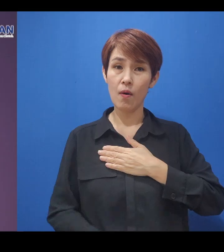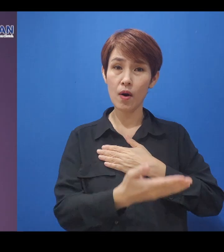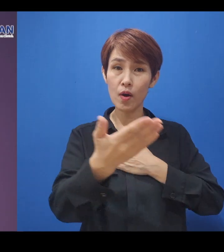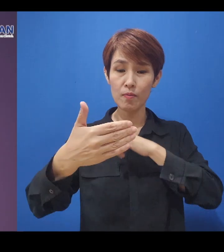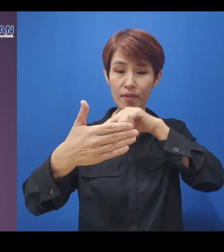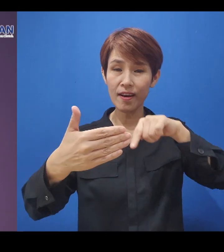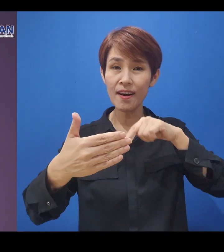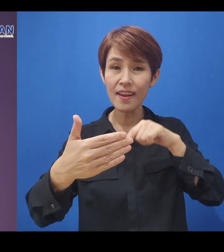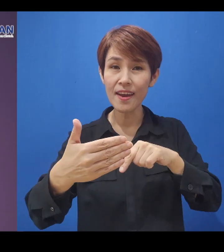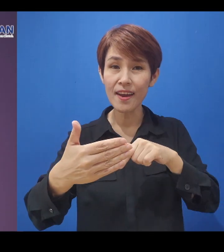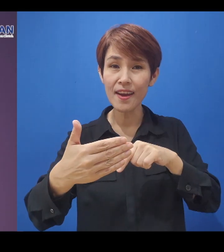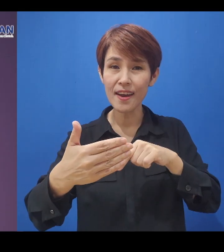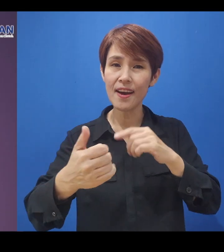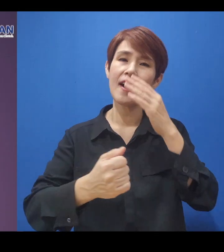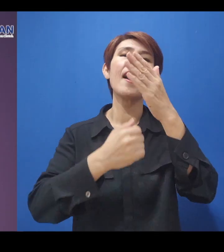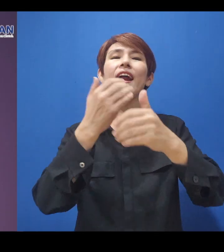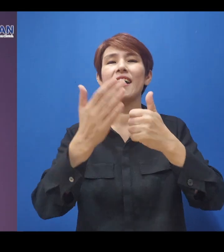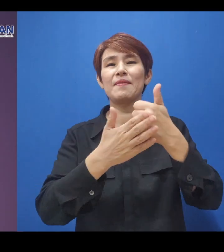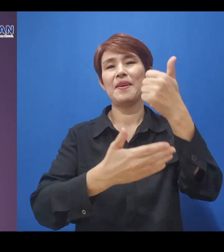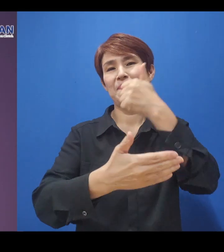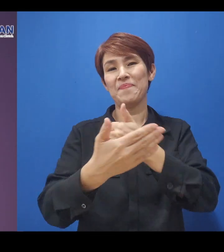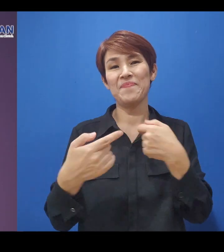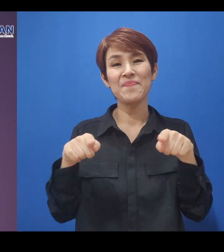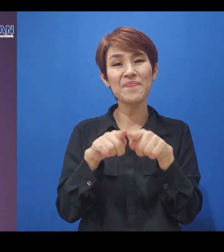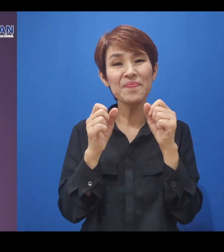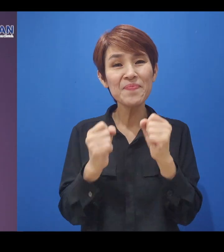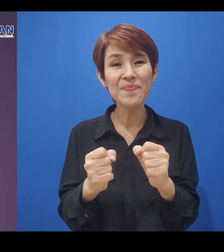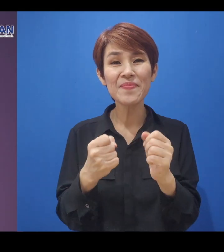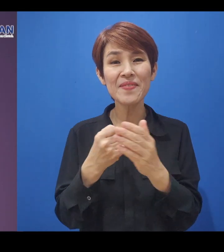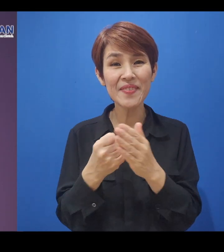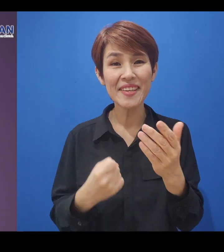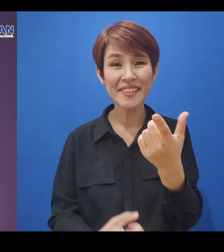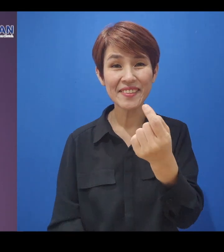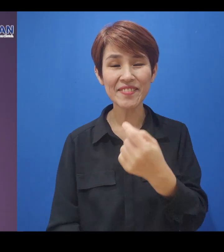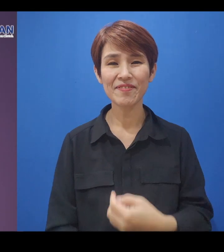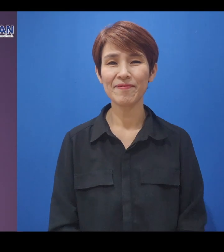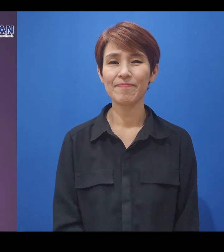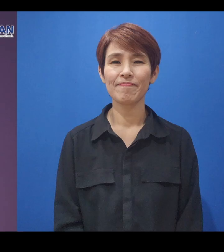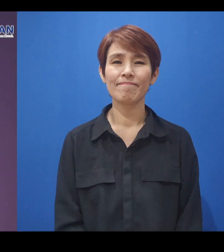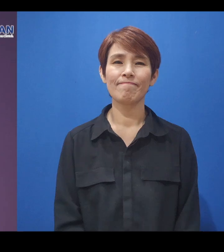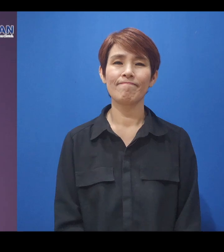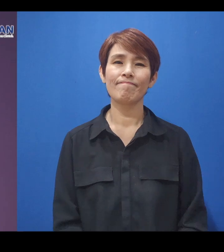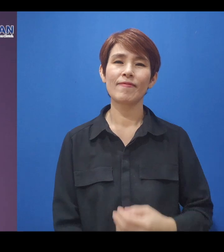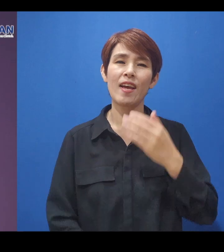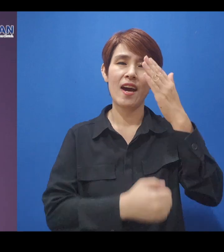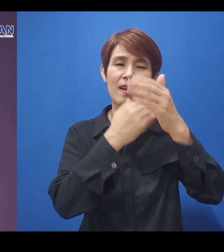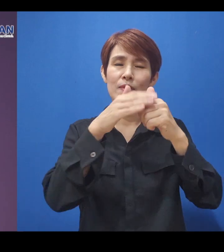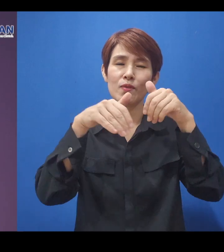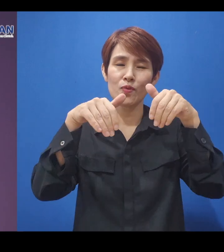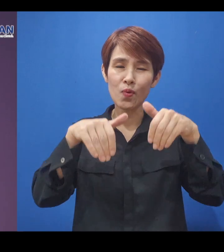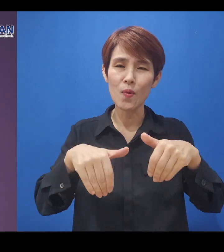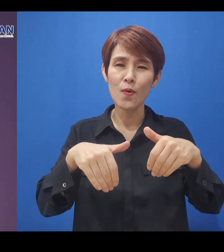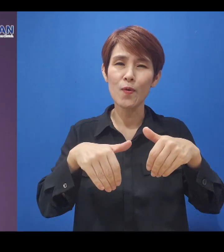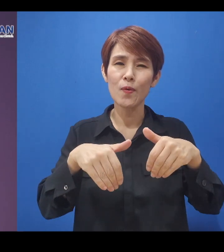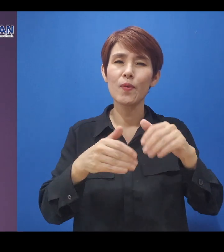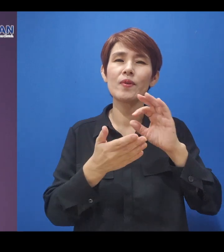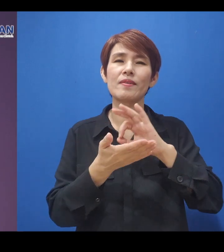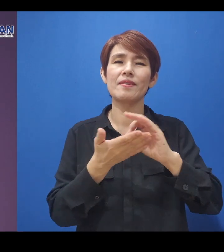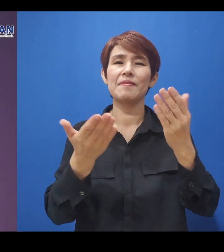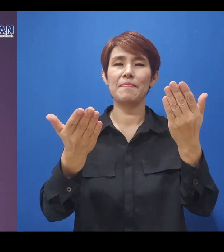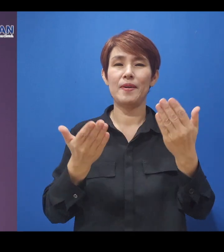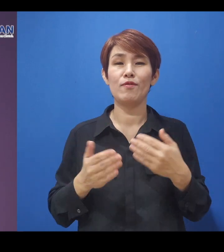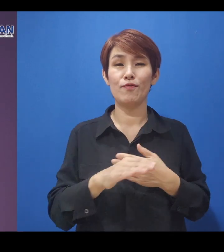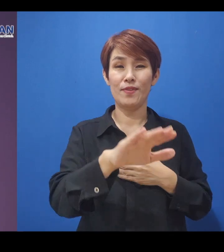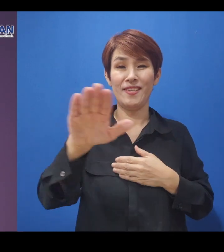안에 우리 주님이 계시기 때문이죠. 이렇게 주의 종으로 존귀하고 아름답게 쓰임받는